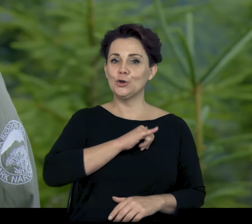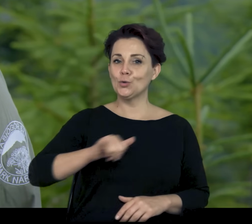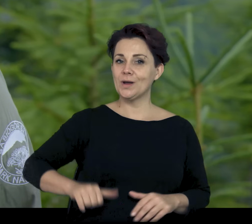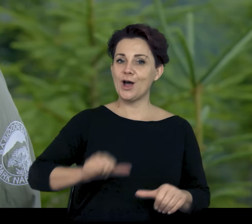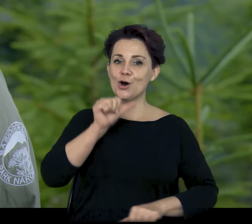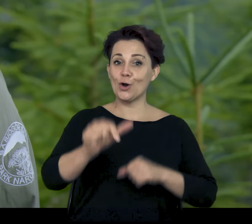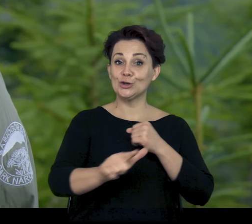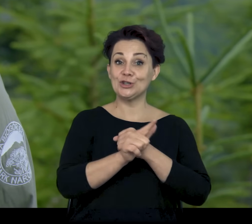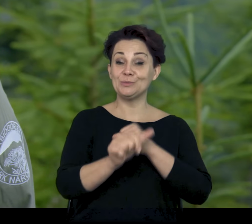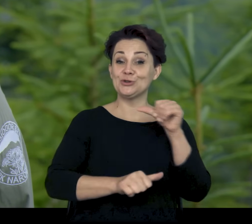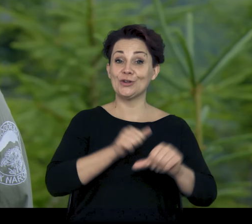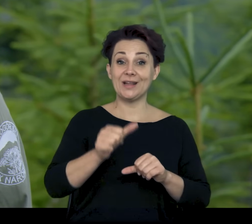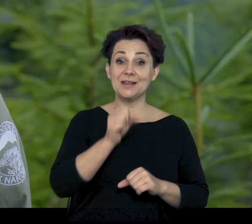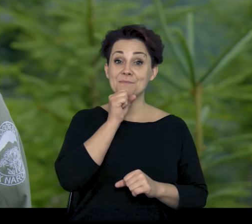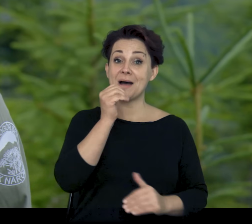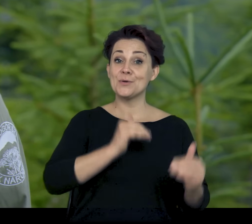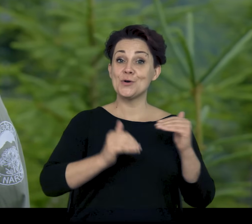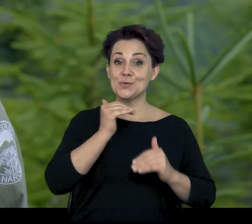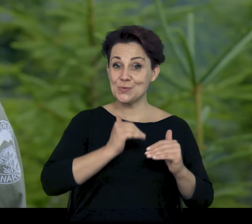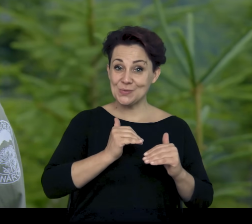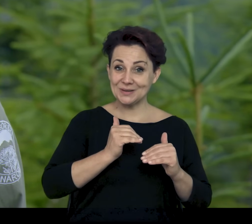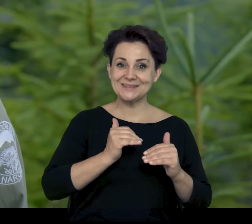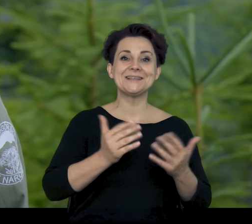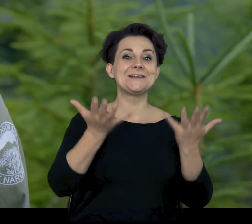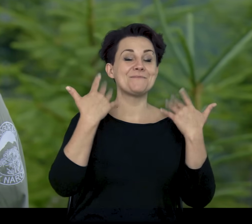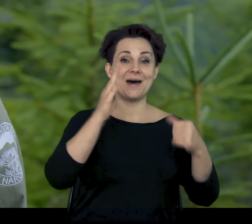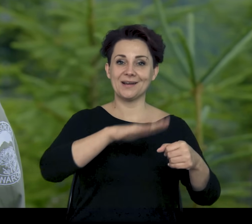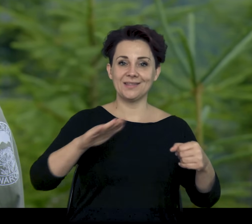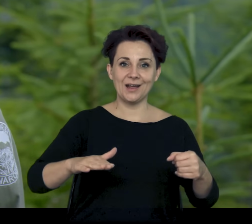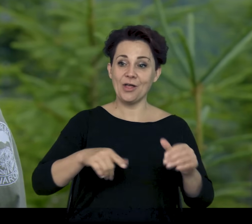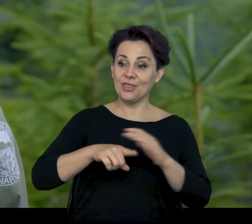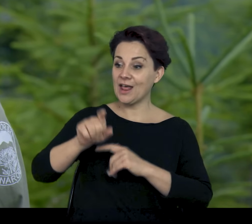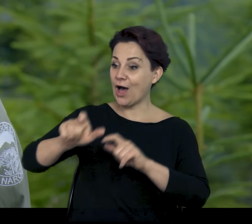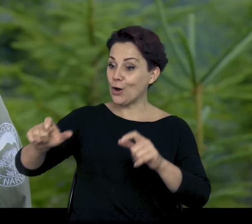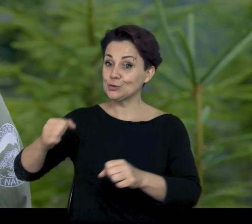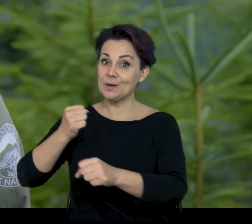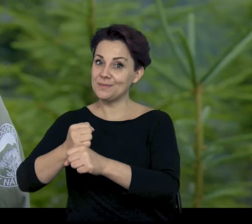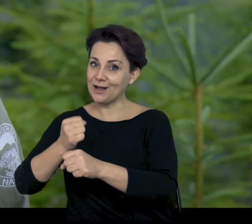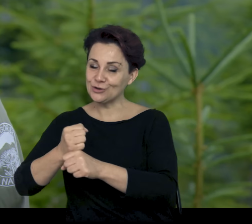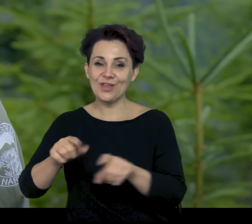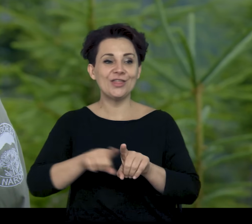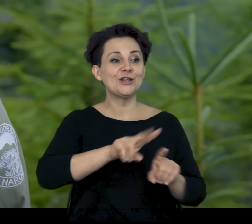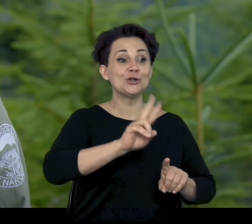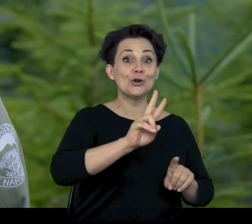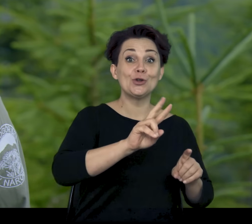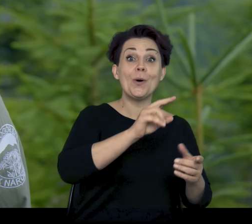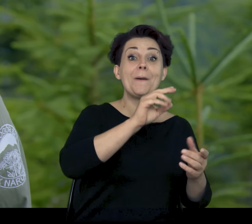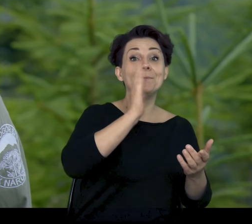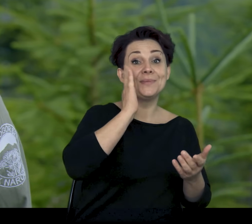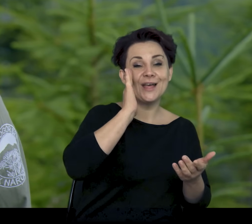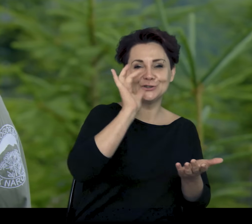Jubileuszowy rok 70-lecia Babiogórskiego Parku Narodowego stawia przed nami, zarówno pracownikami parku, jak i mieszkańcami